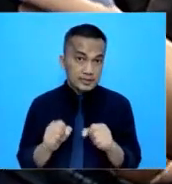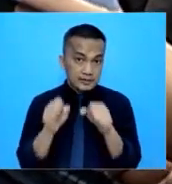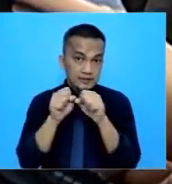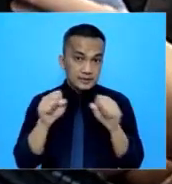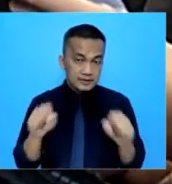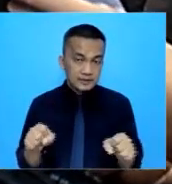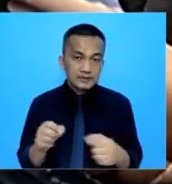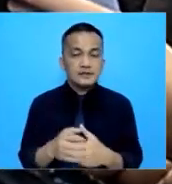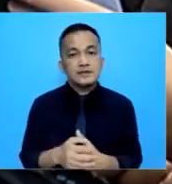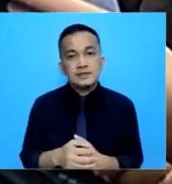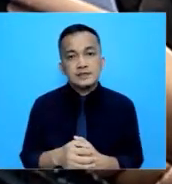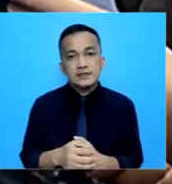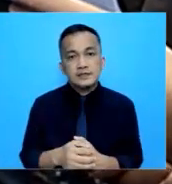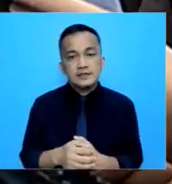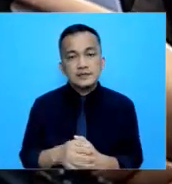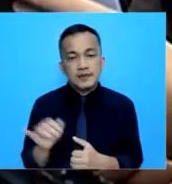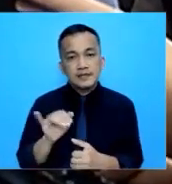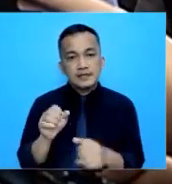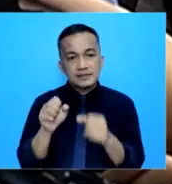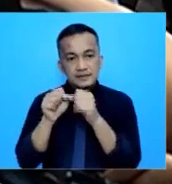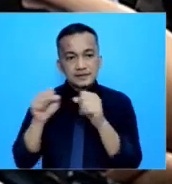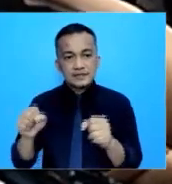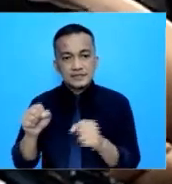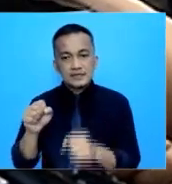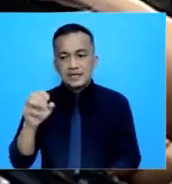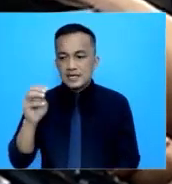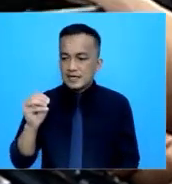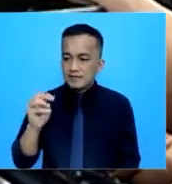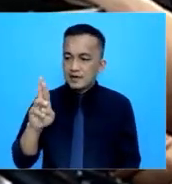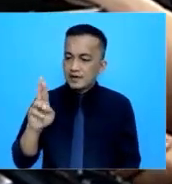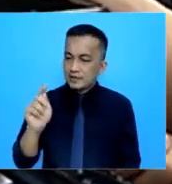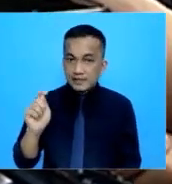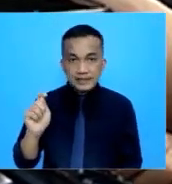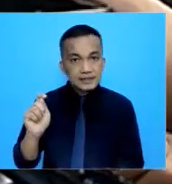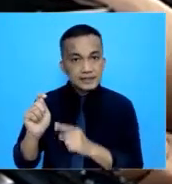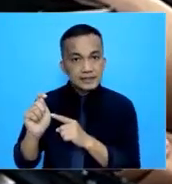ay parang station na rin ng MRT. No? Na